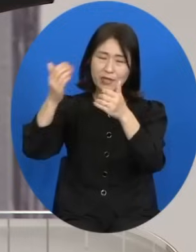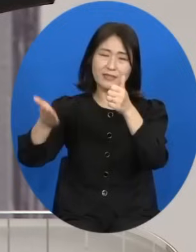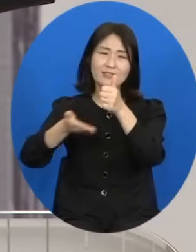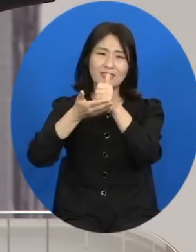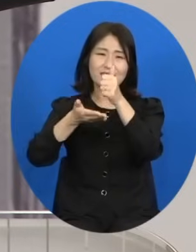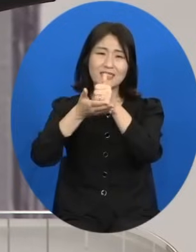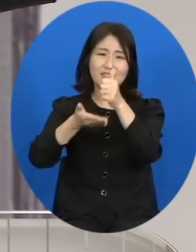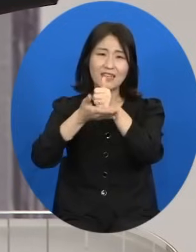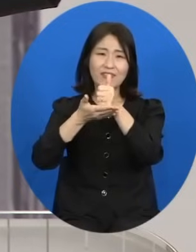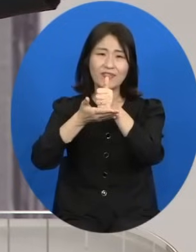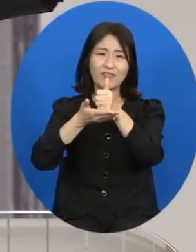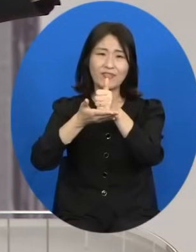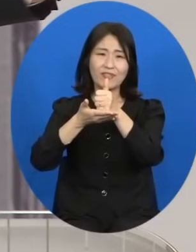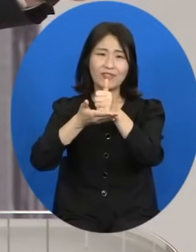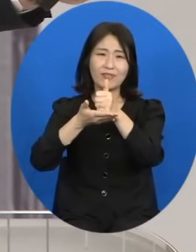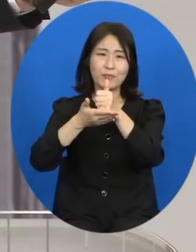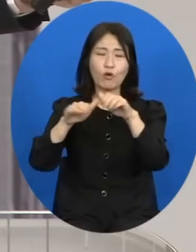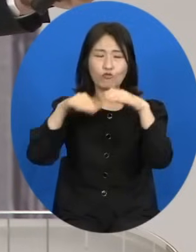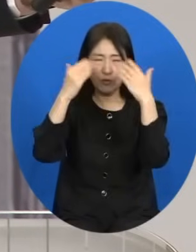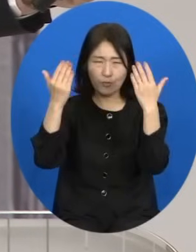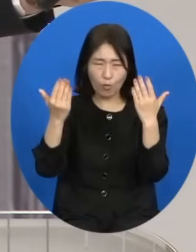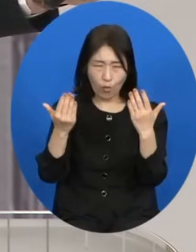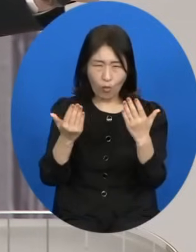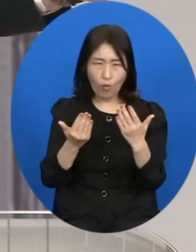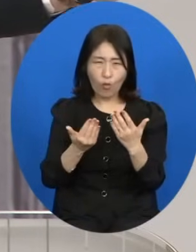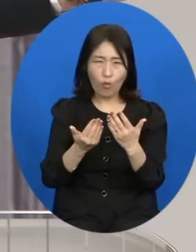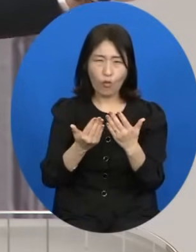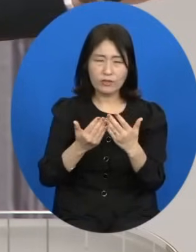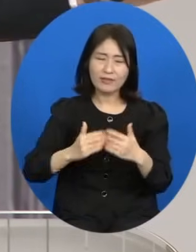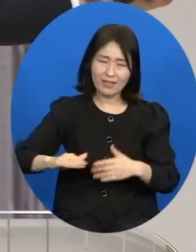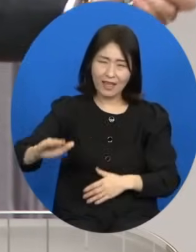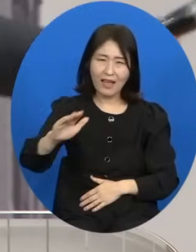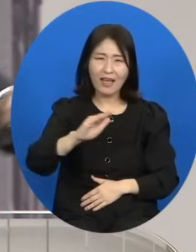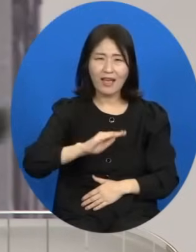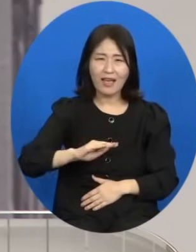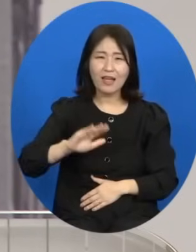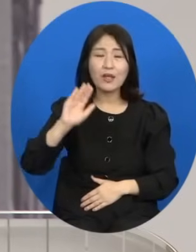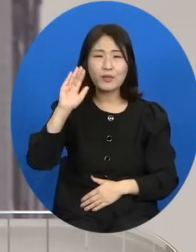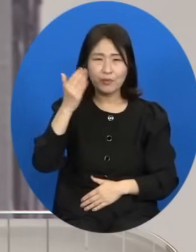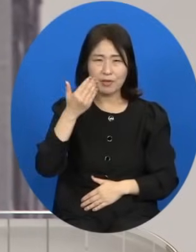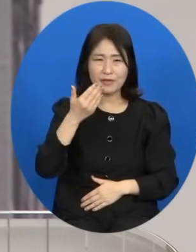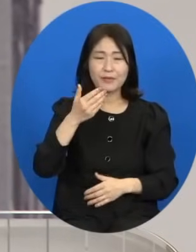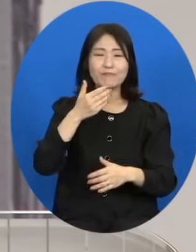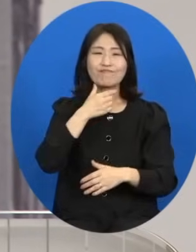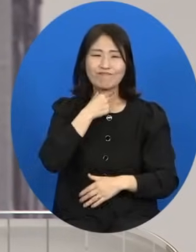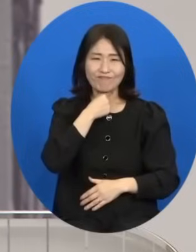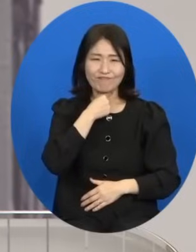받는 우리 모든 성도님들이 되시기를 주님의 이름으로 축원드립니다 아